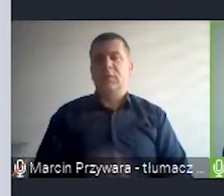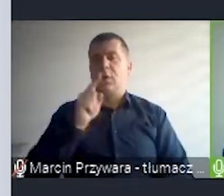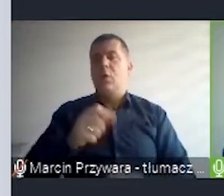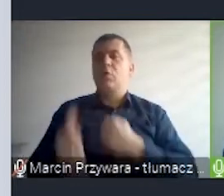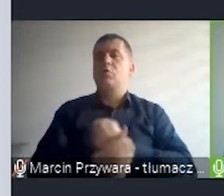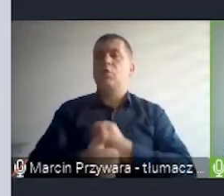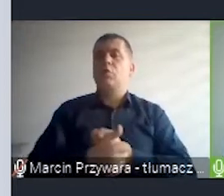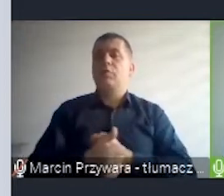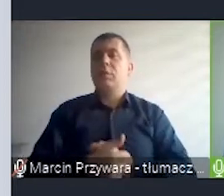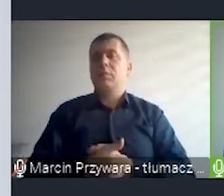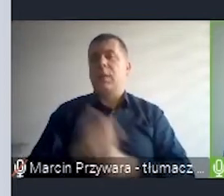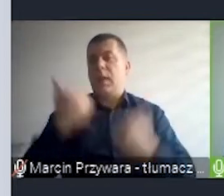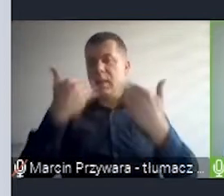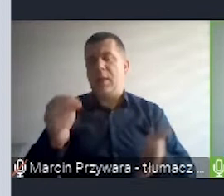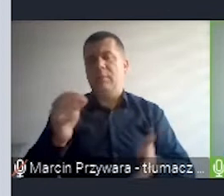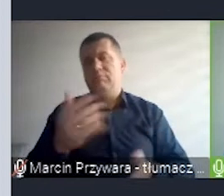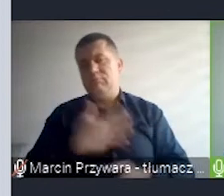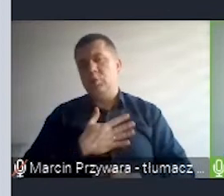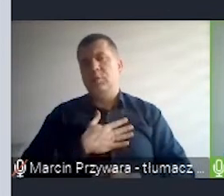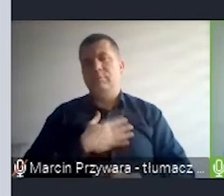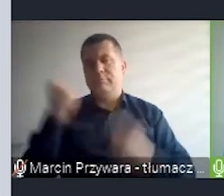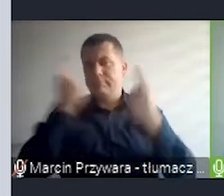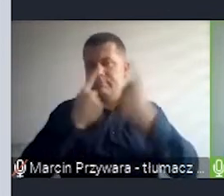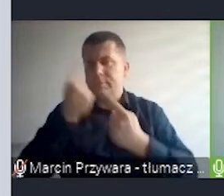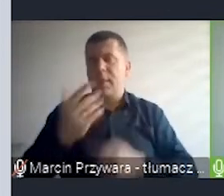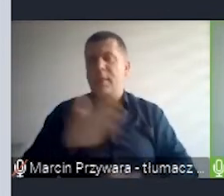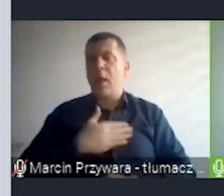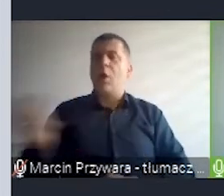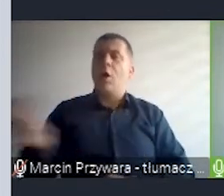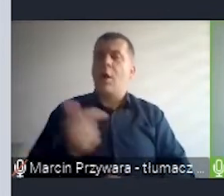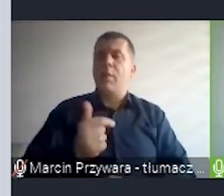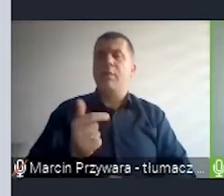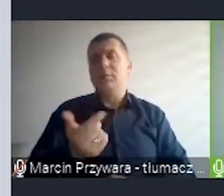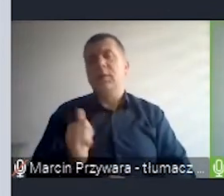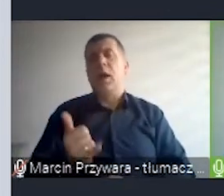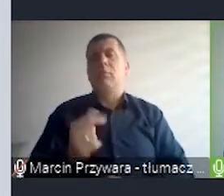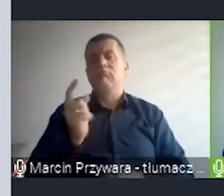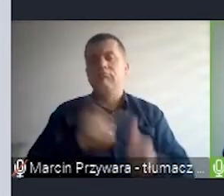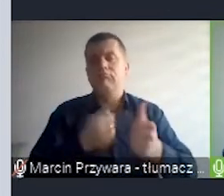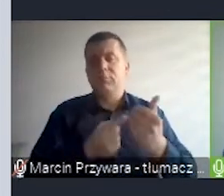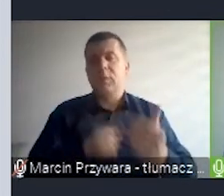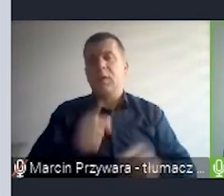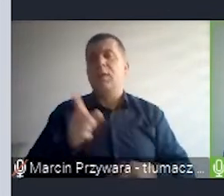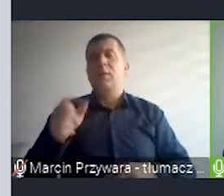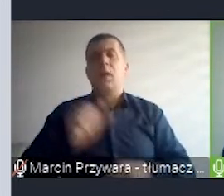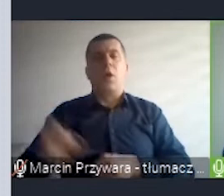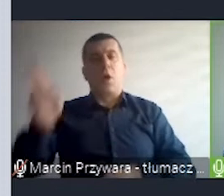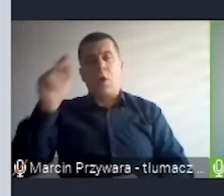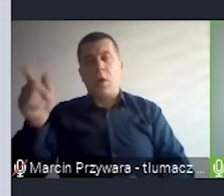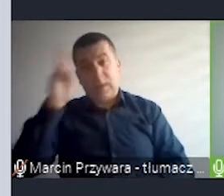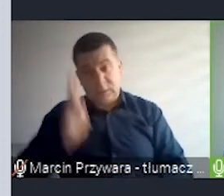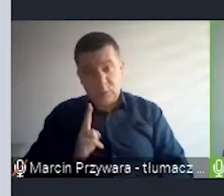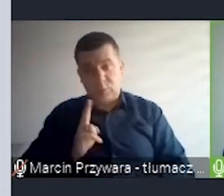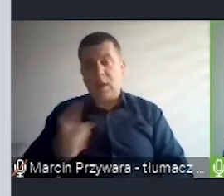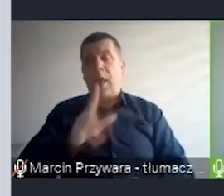dokument po prostu daje pewne ramy i nakłada obowiązki na instytucje, nie na beneficjentów. Beneficjent